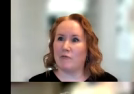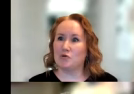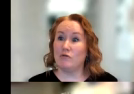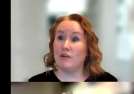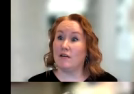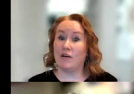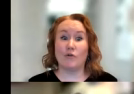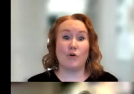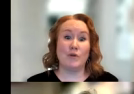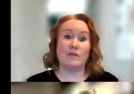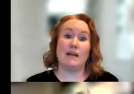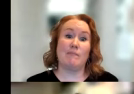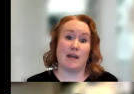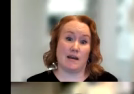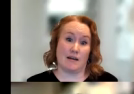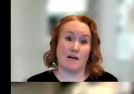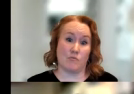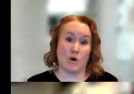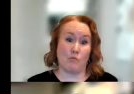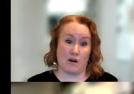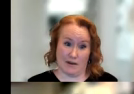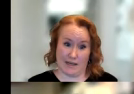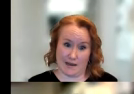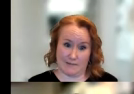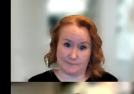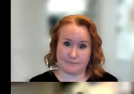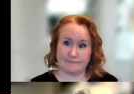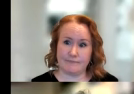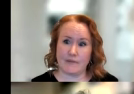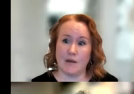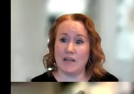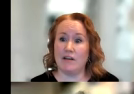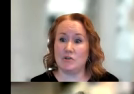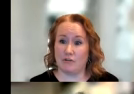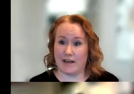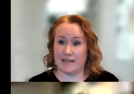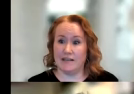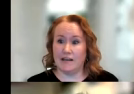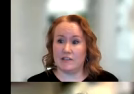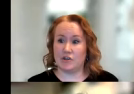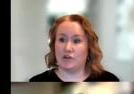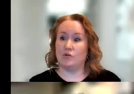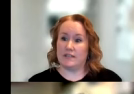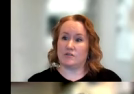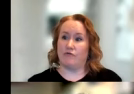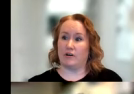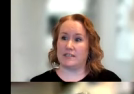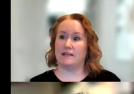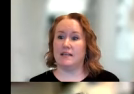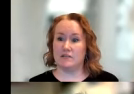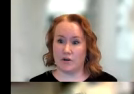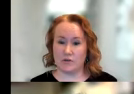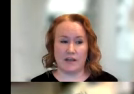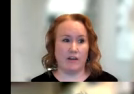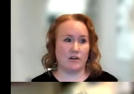med mer informasjon, og vi har kommet litt mer I gang med å planlegge det. Men det vil I så fall være en litt større nordisk konferanse